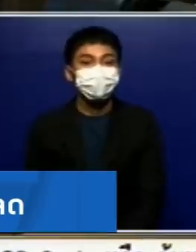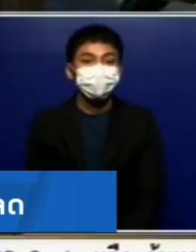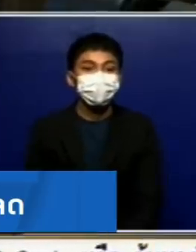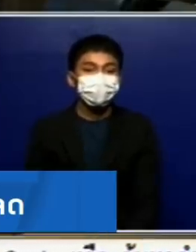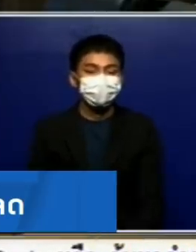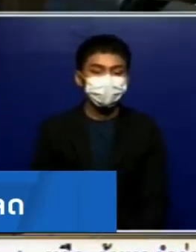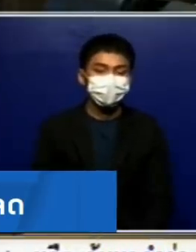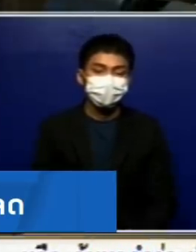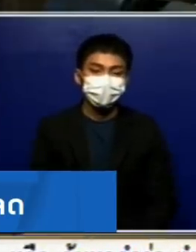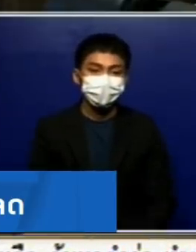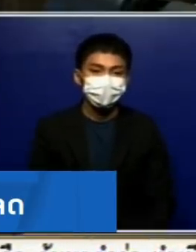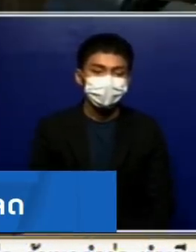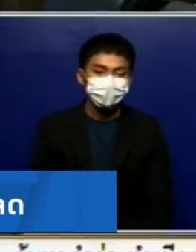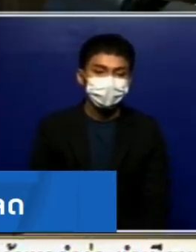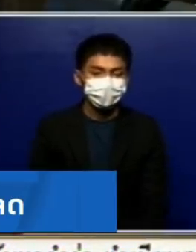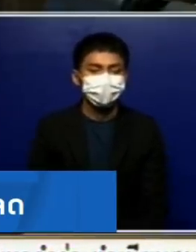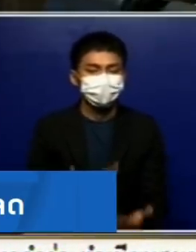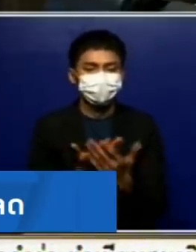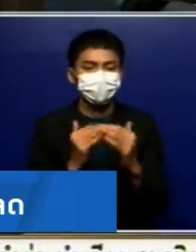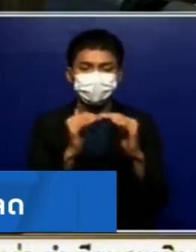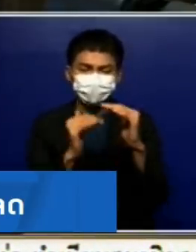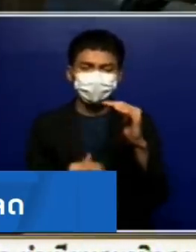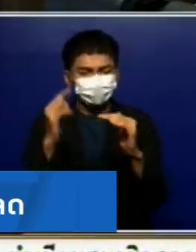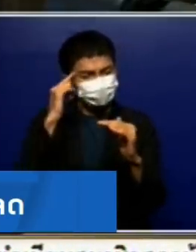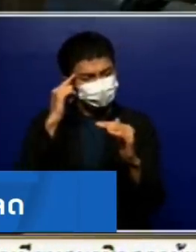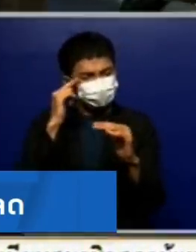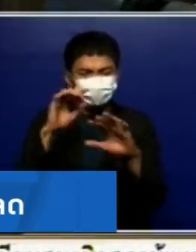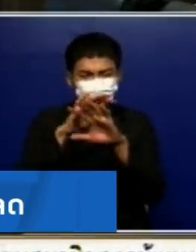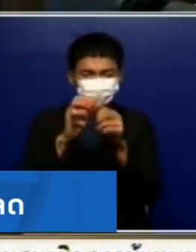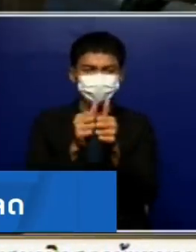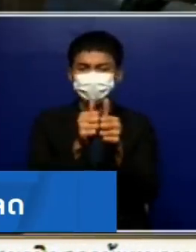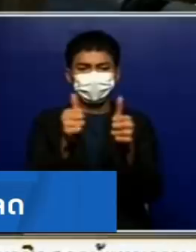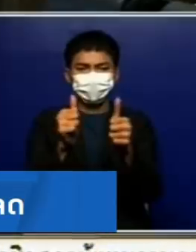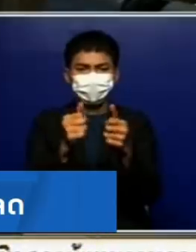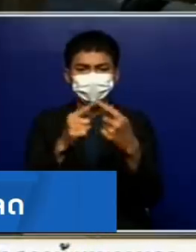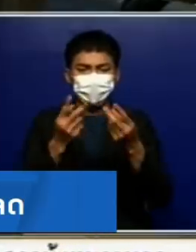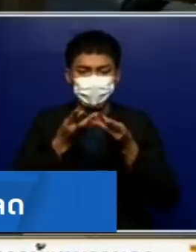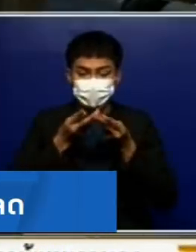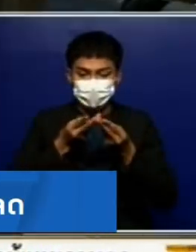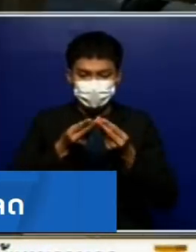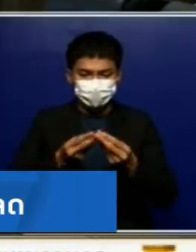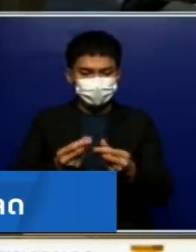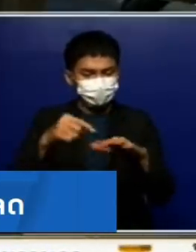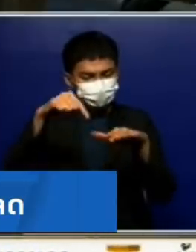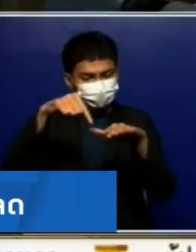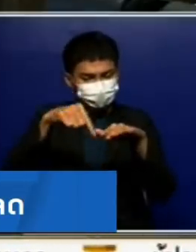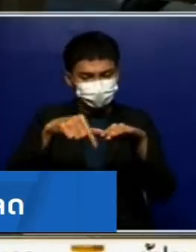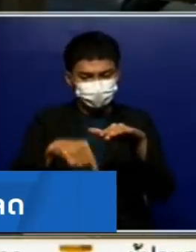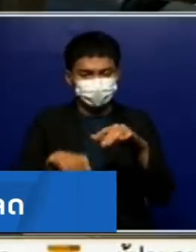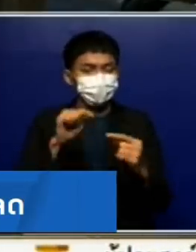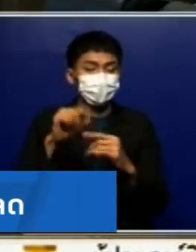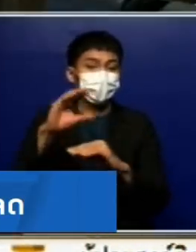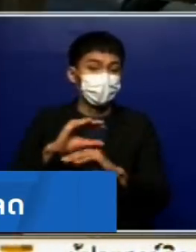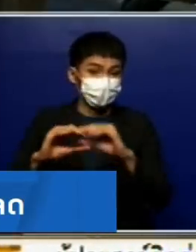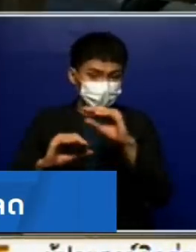บาทดูเหมือนจะดีครับท่านประธานครับแต่พอเจาะเข้าไปดูในรายละเอียดอย่างโครงการเสริมสร้างจัดหายุทธโภ